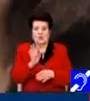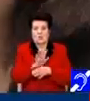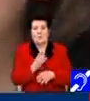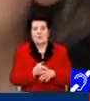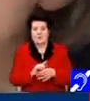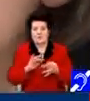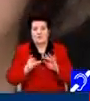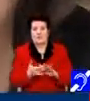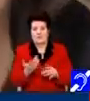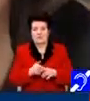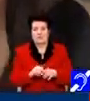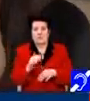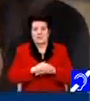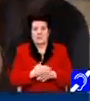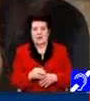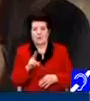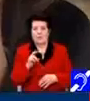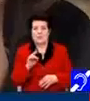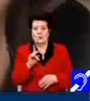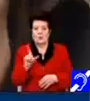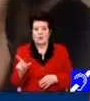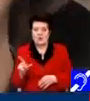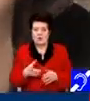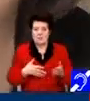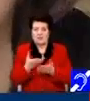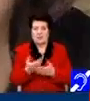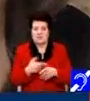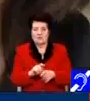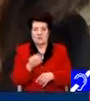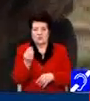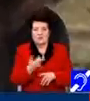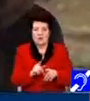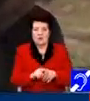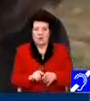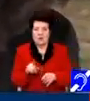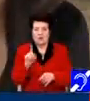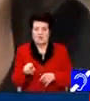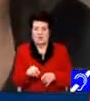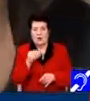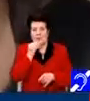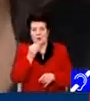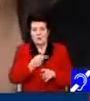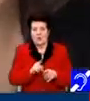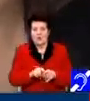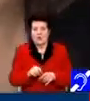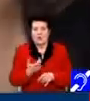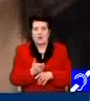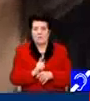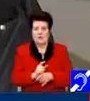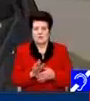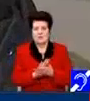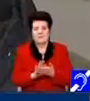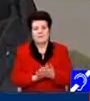pe un site din altă țară, pentru că plătesc aceeași sumă de bani pe care aș plăti dacă aș lua produsul de aici, care este foarte slab